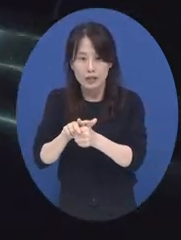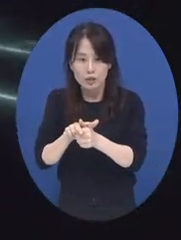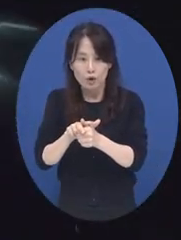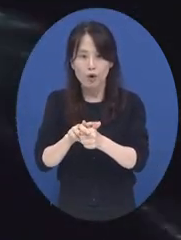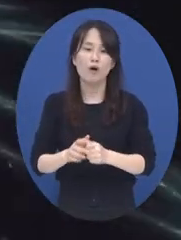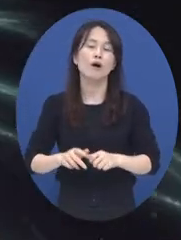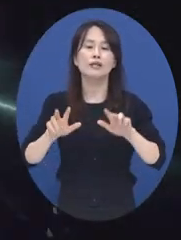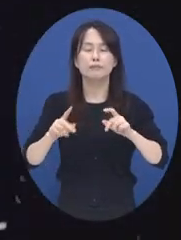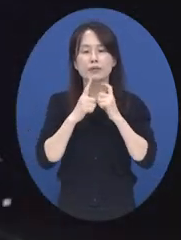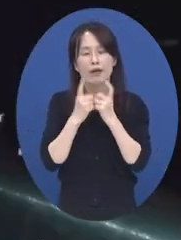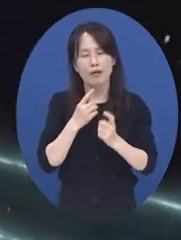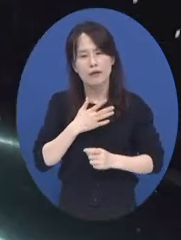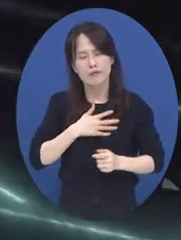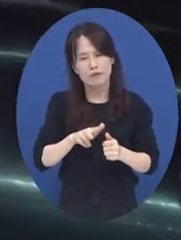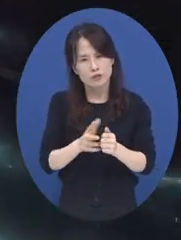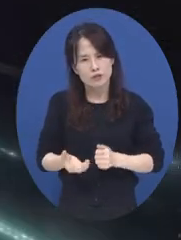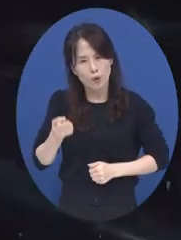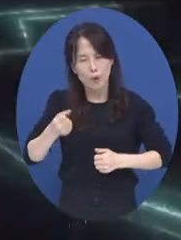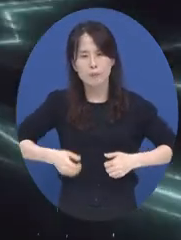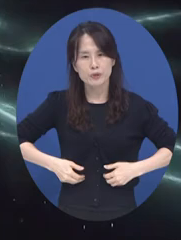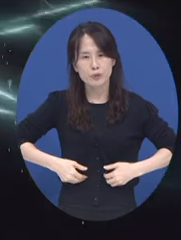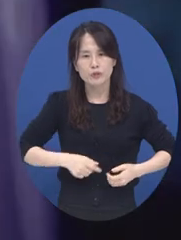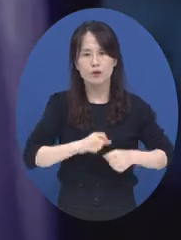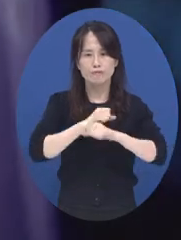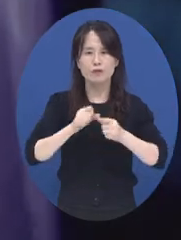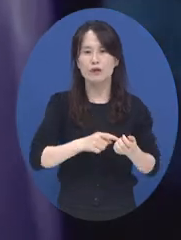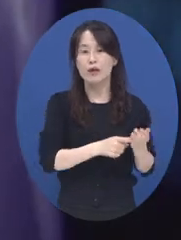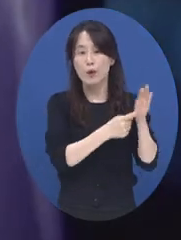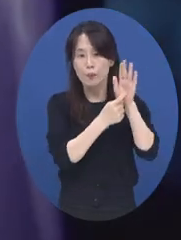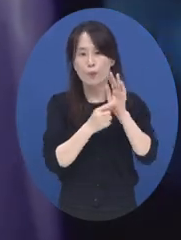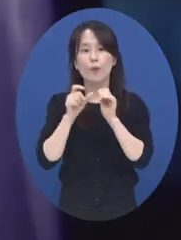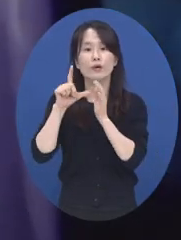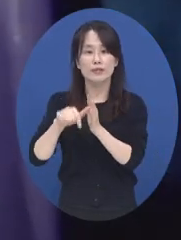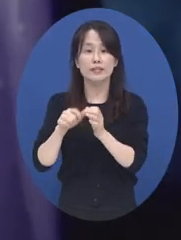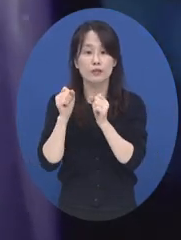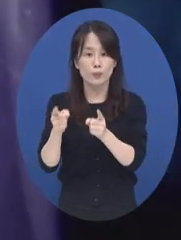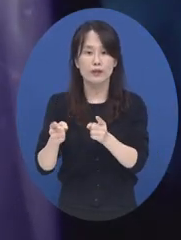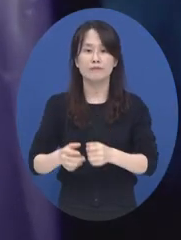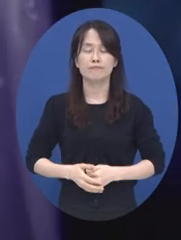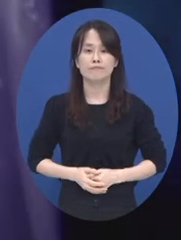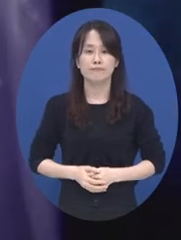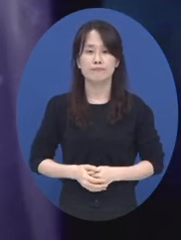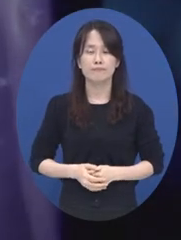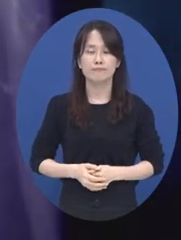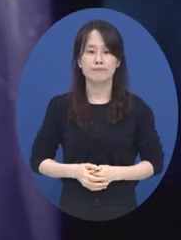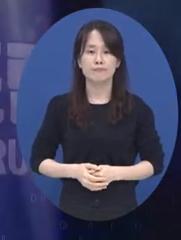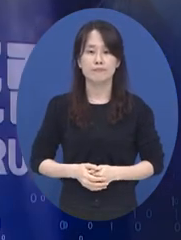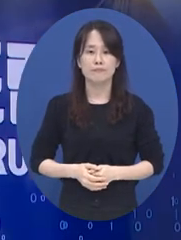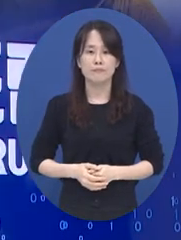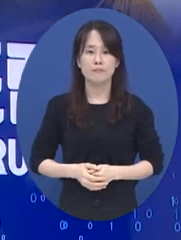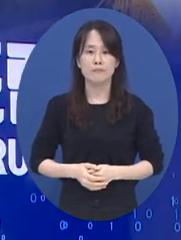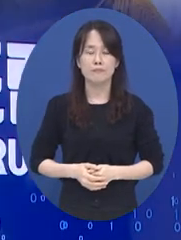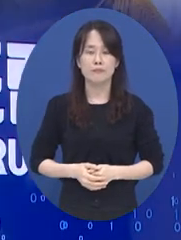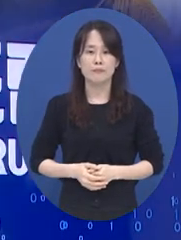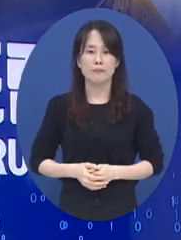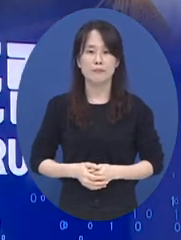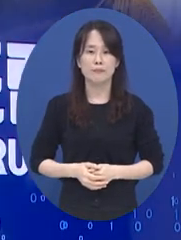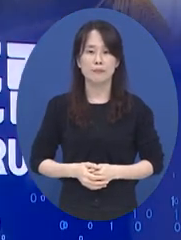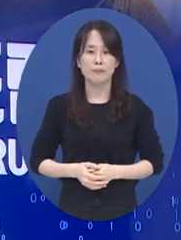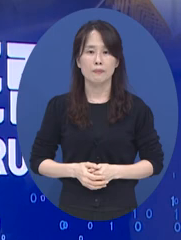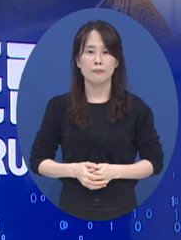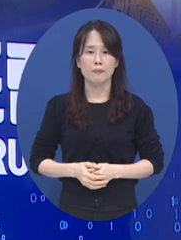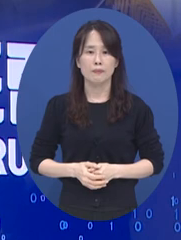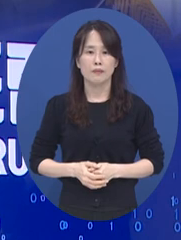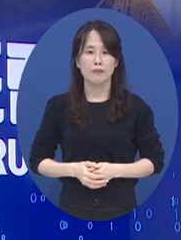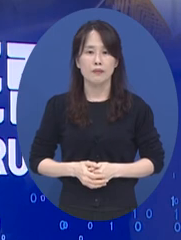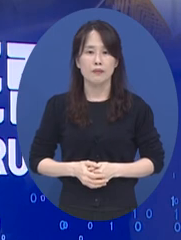데이터 생태계에서 개인의 데이터 주권 회복의 필요성을 널리 알린 시간이 됐습니다 경기 gtv 숲 입니다